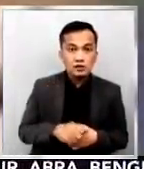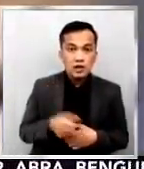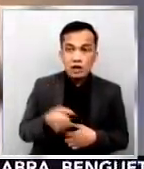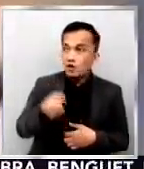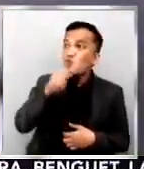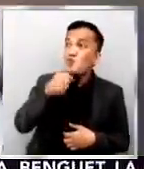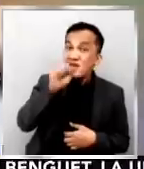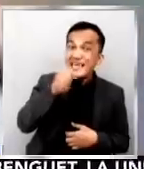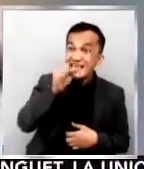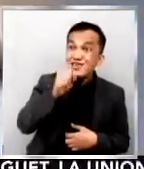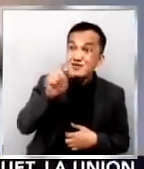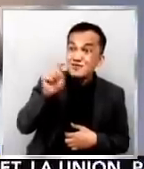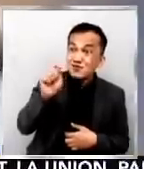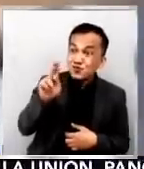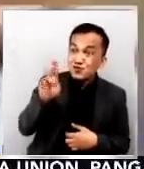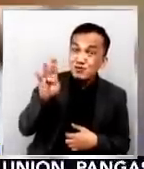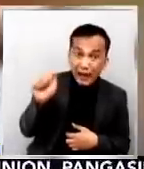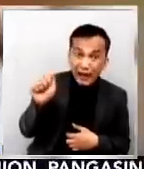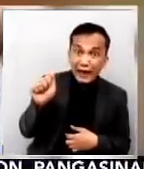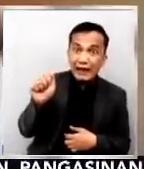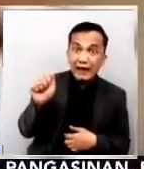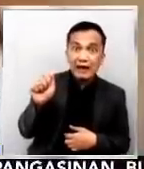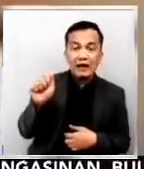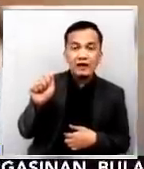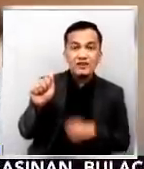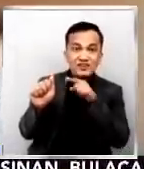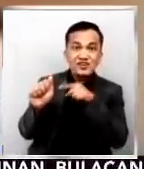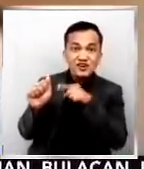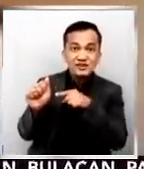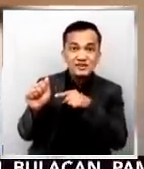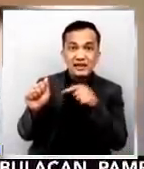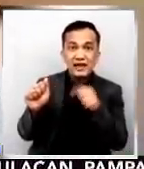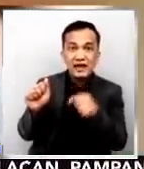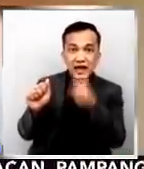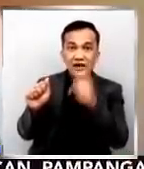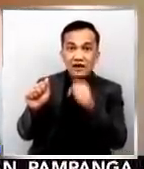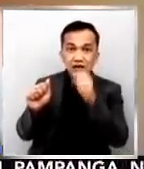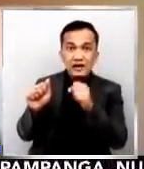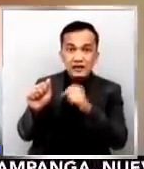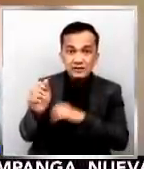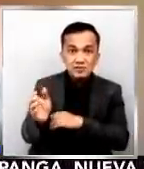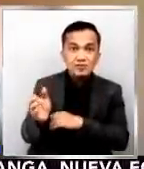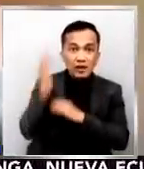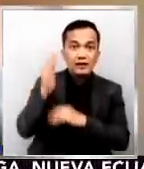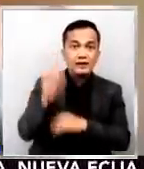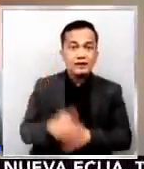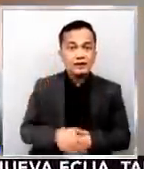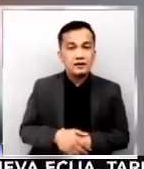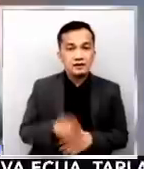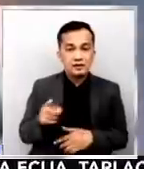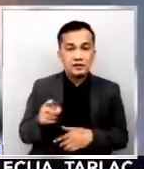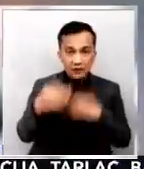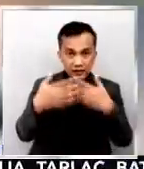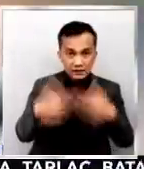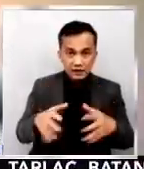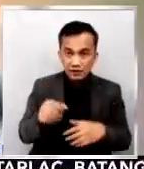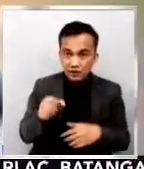tuba. Yun yung inuinom po niya tuwing umaga. Pagkatapos niyang uminom ng gatas,